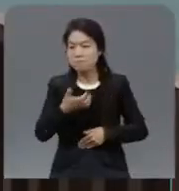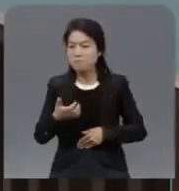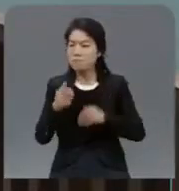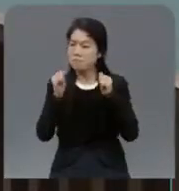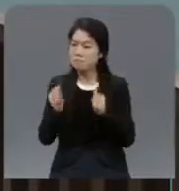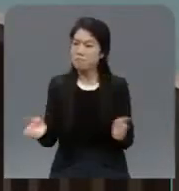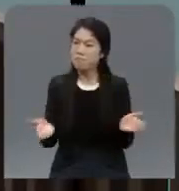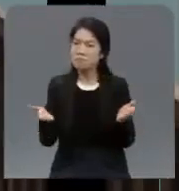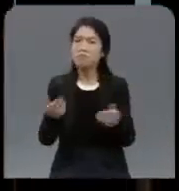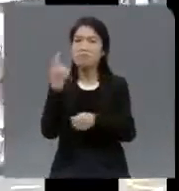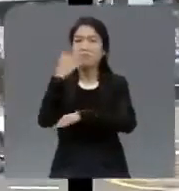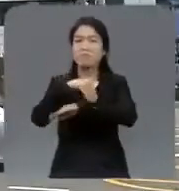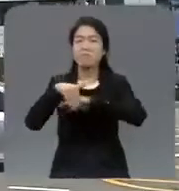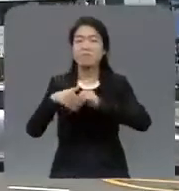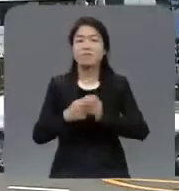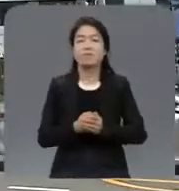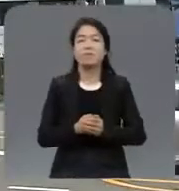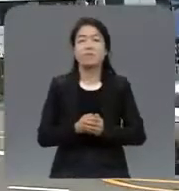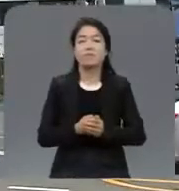마련됐습니다.